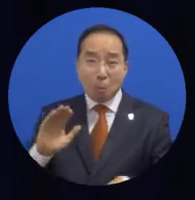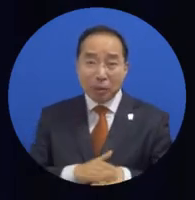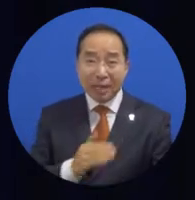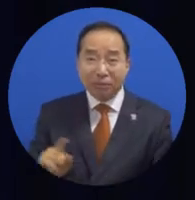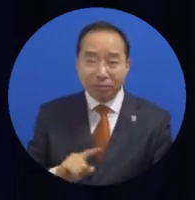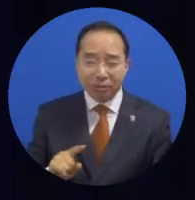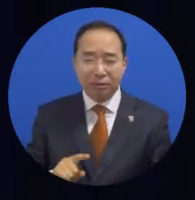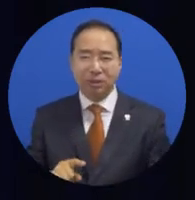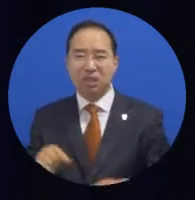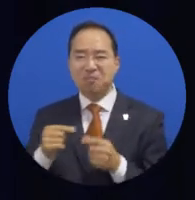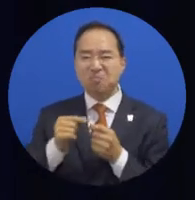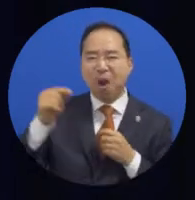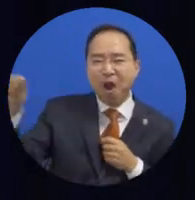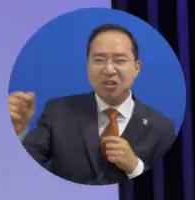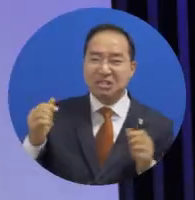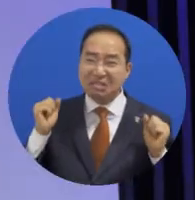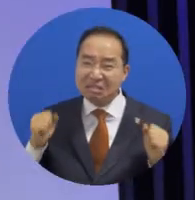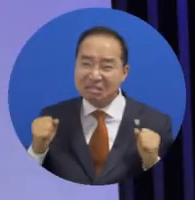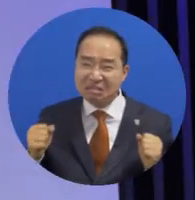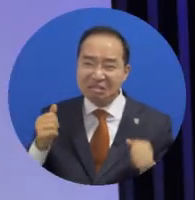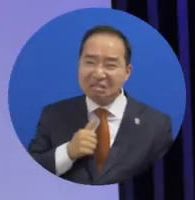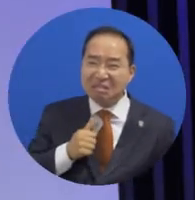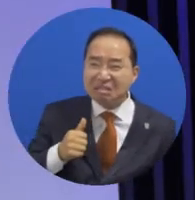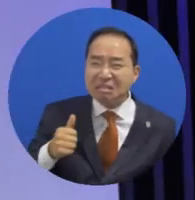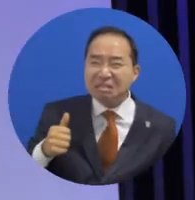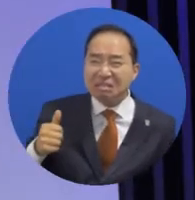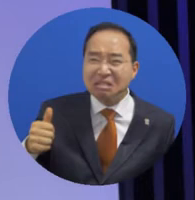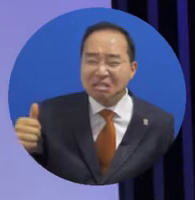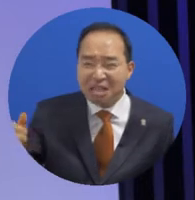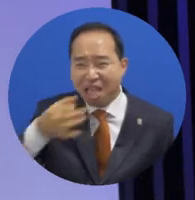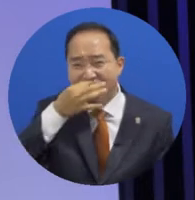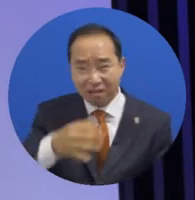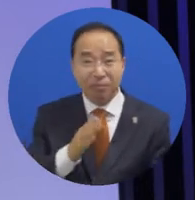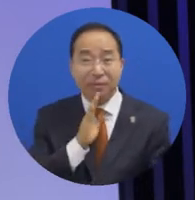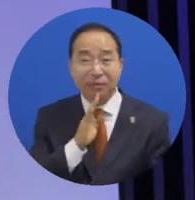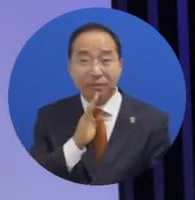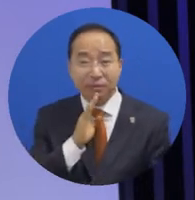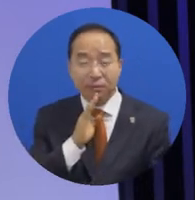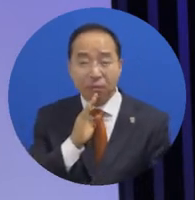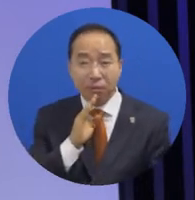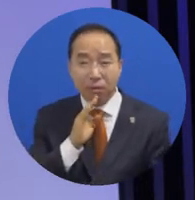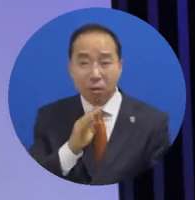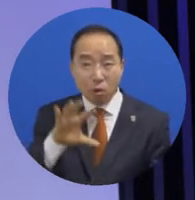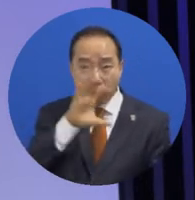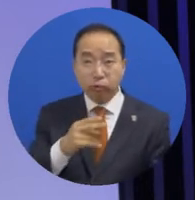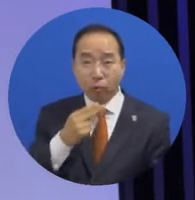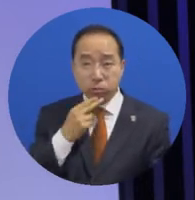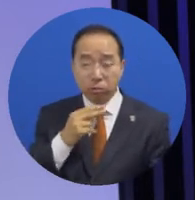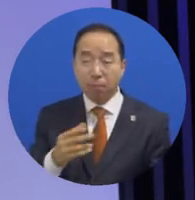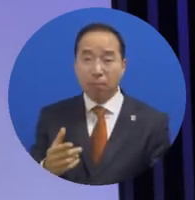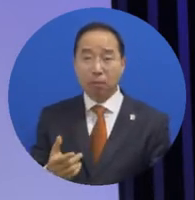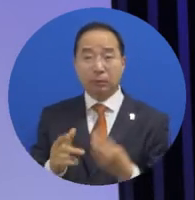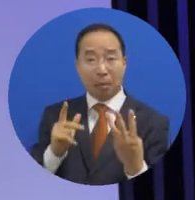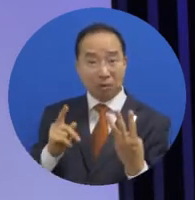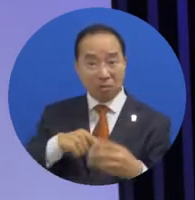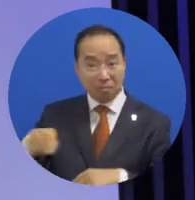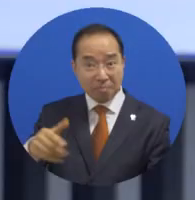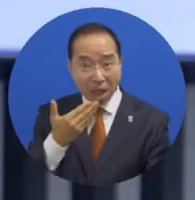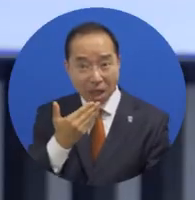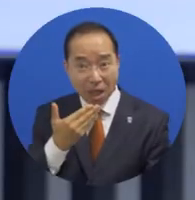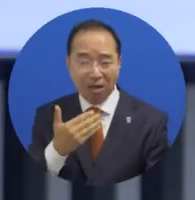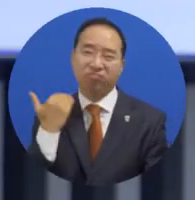1km, 3km 막 뛰어다녀요. 그러면 당연히 힘들죠. 평소 연습도 안 했는데 어떻게 당장 3km 정도를 뛸 수가